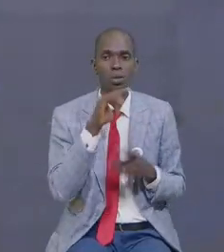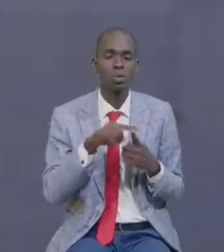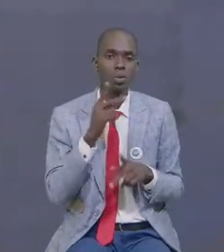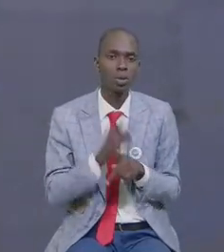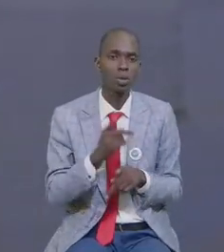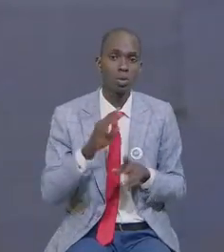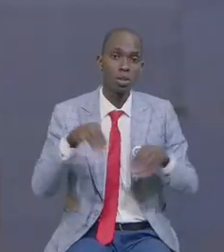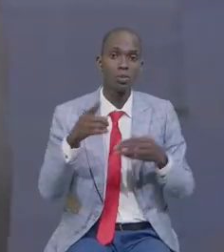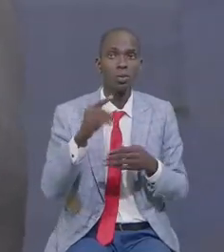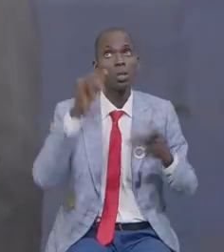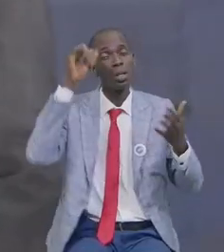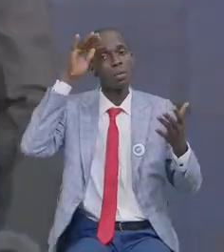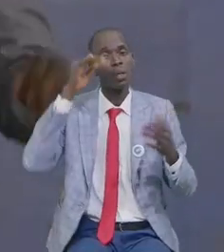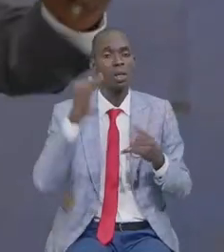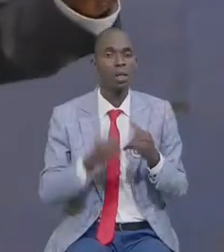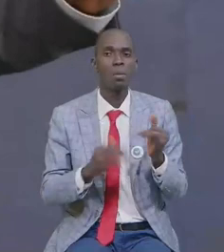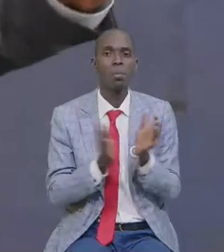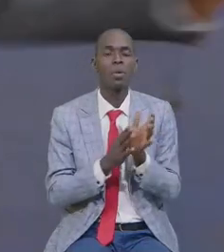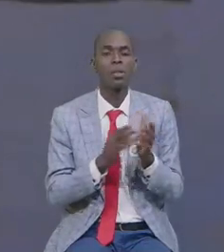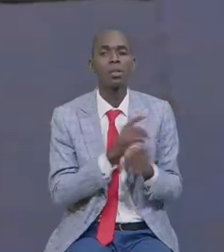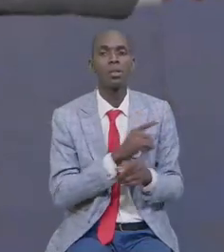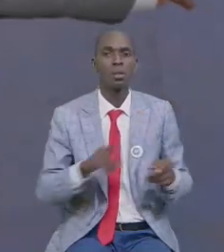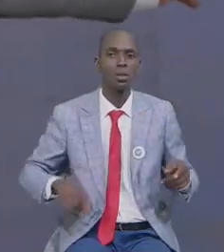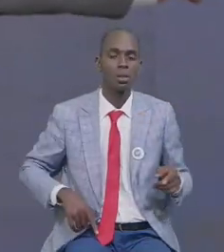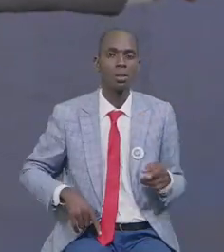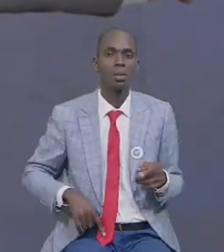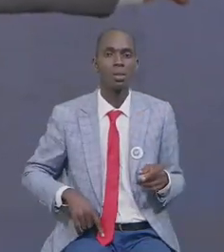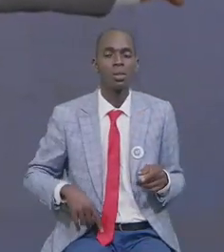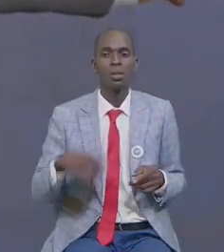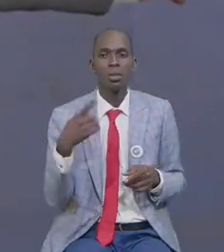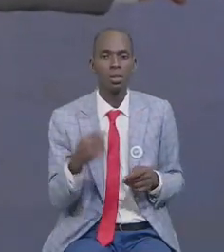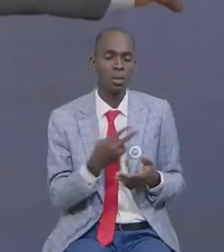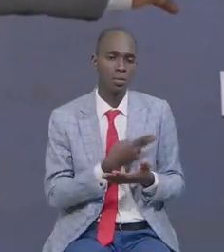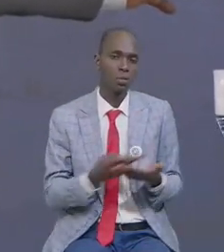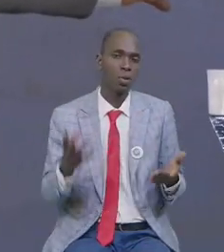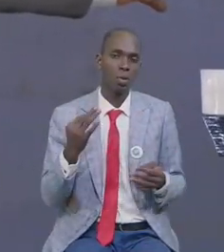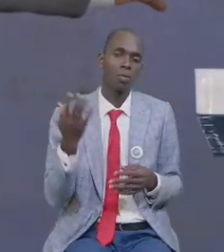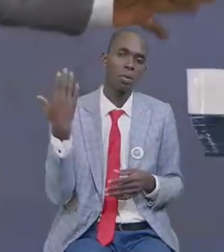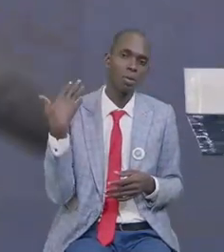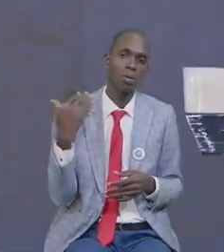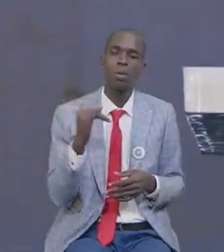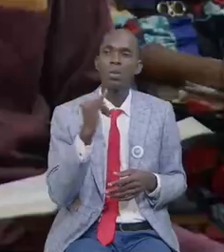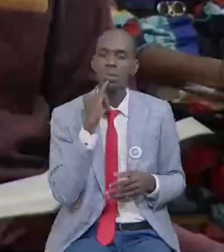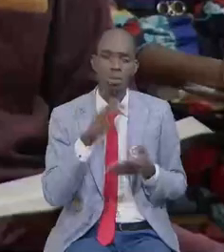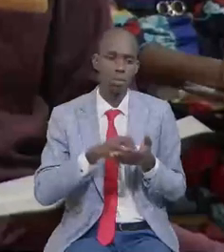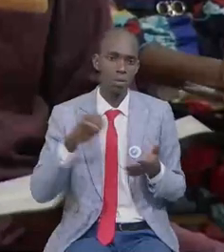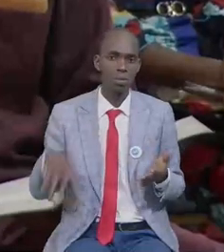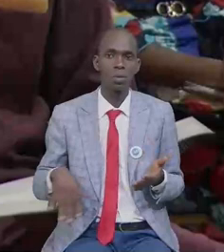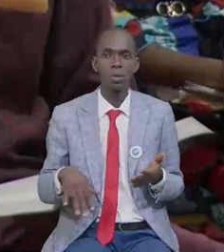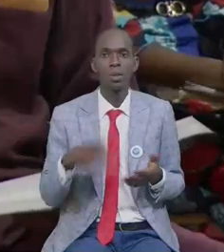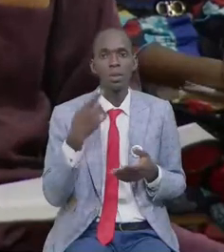donner un avenir. Gloire à Dieu. L'échec du passé est passé.